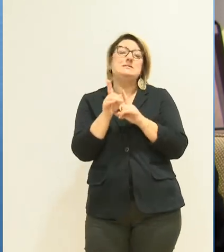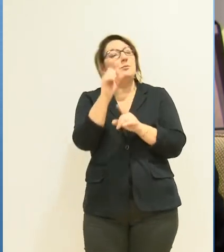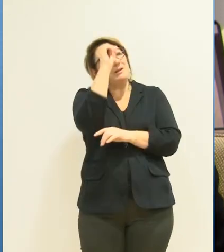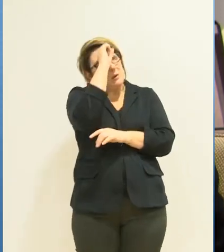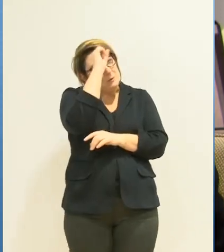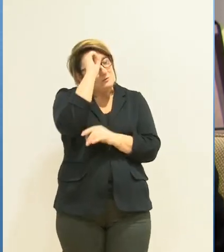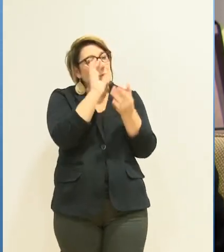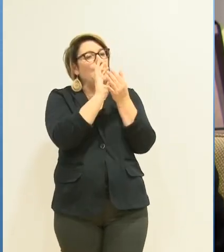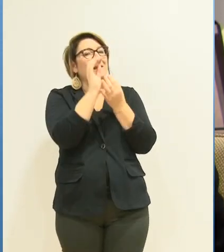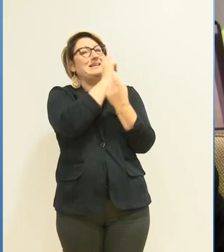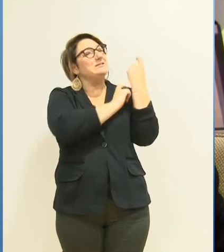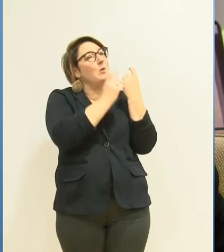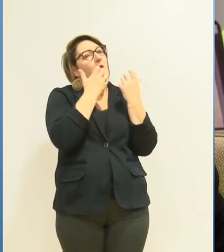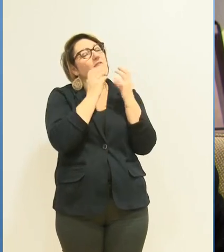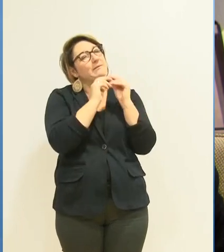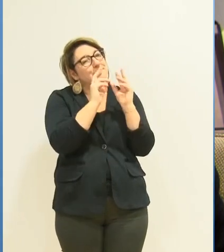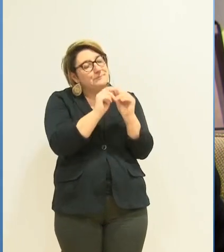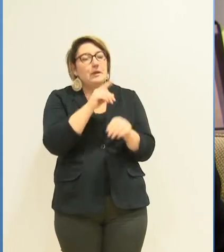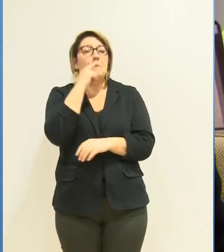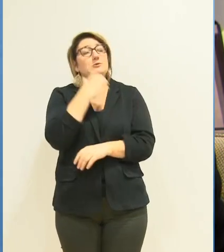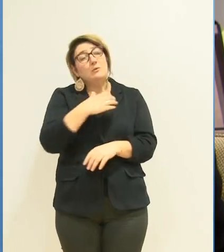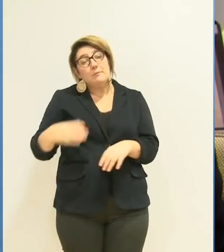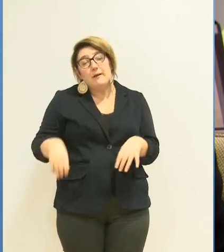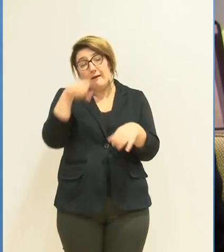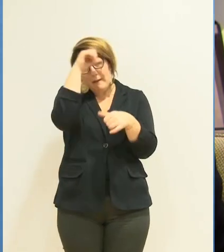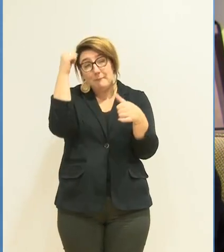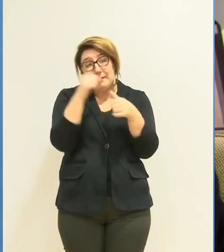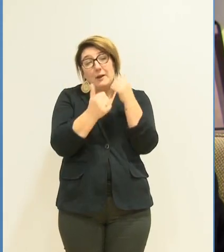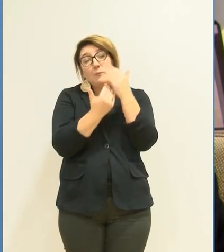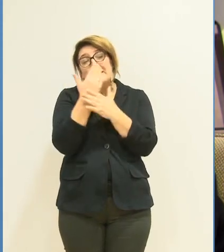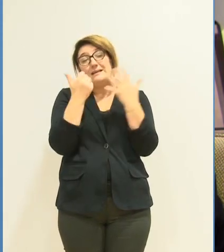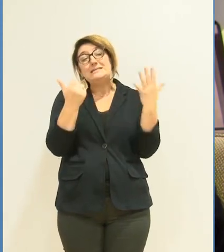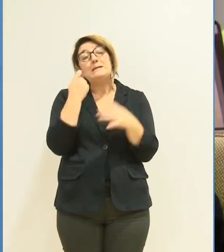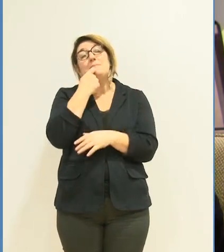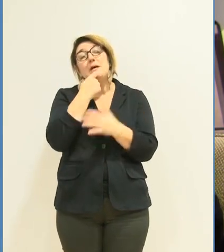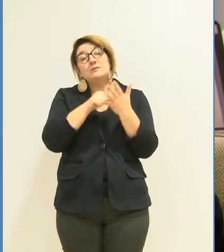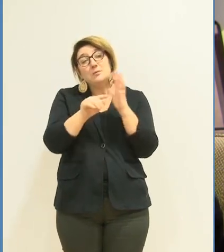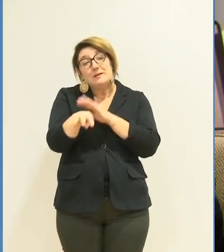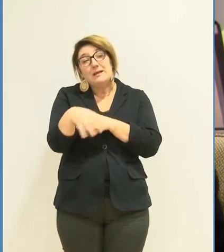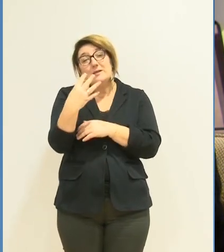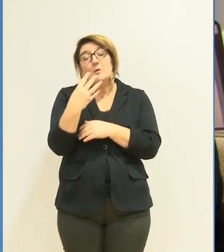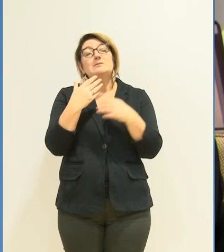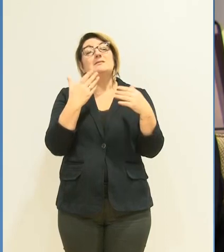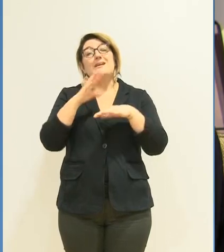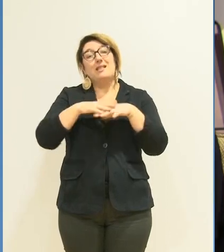souvenez-vous de ce matin du 6 mars 2014 où vous peinez trier dans le quartier de la villeneuve pour la